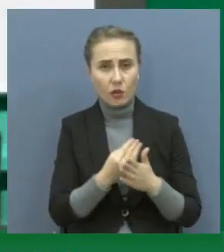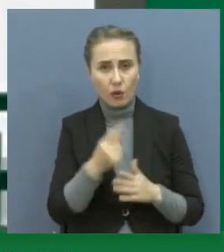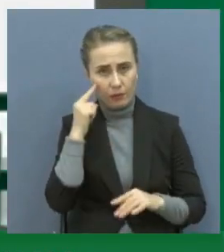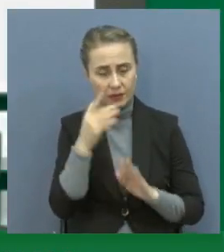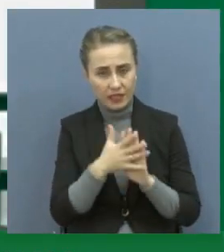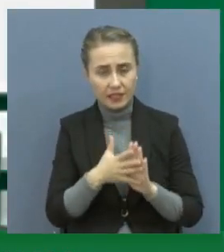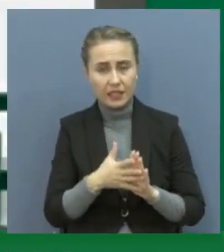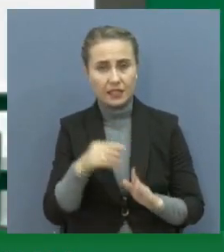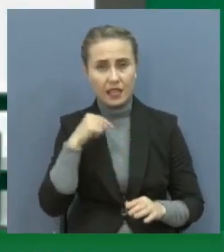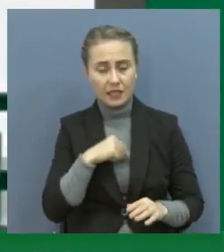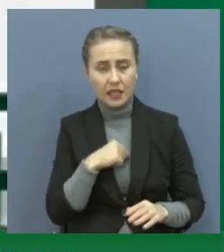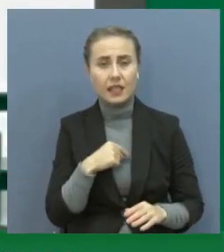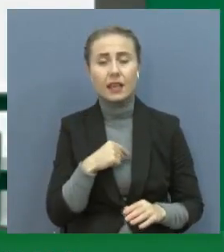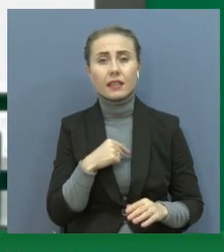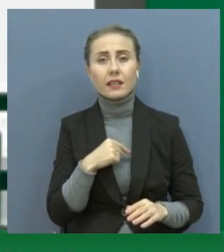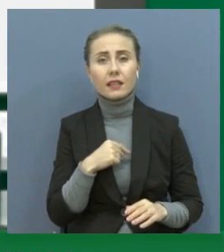Насколько это...